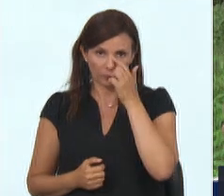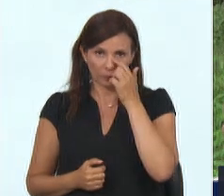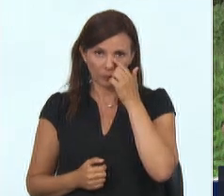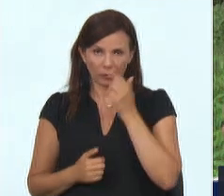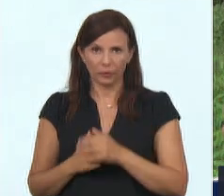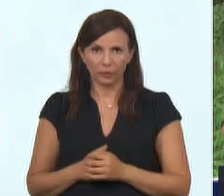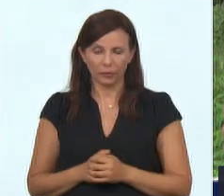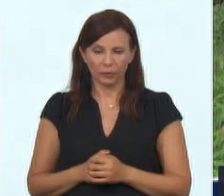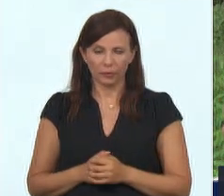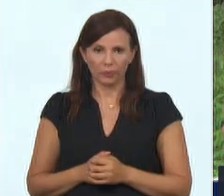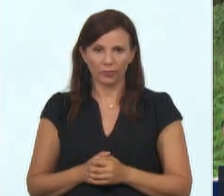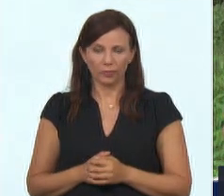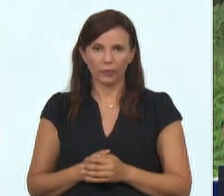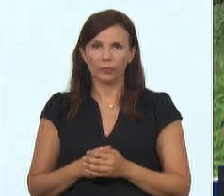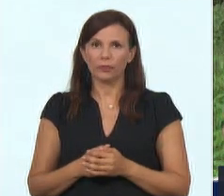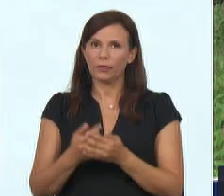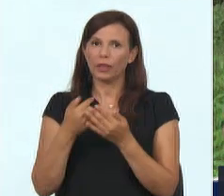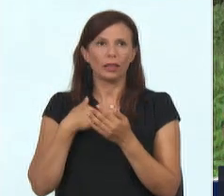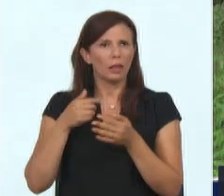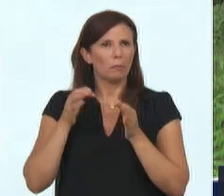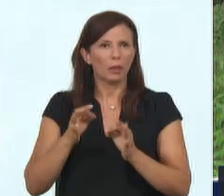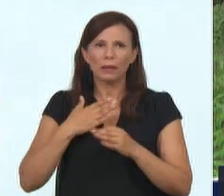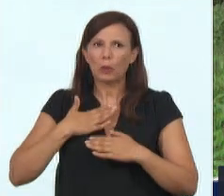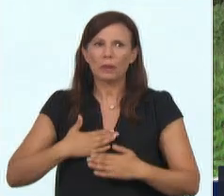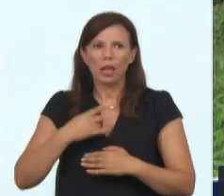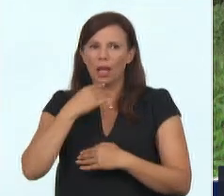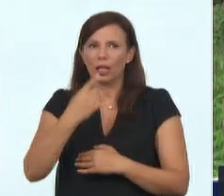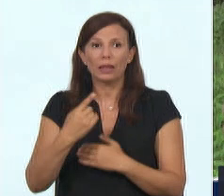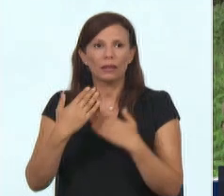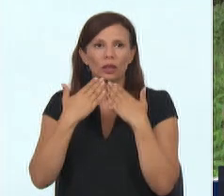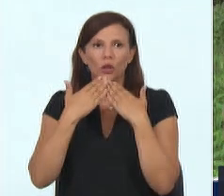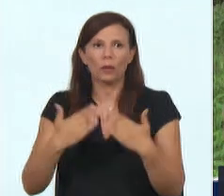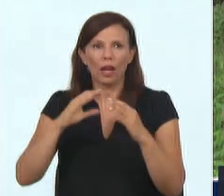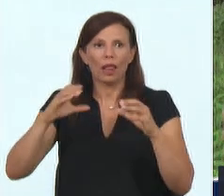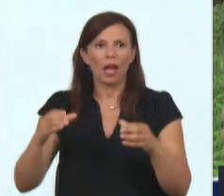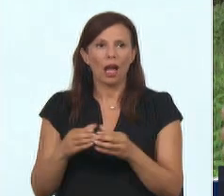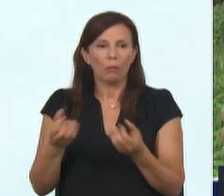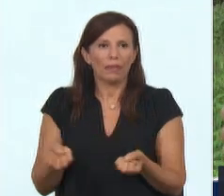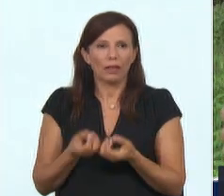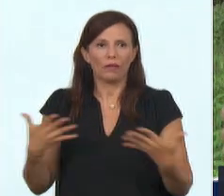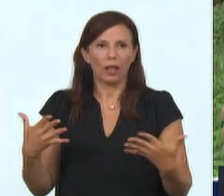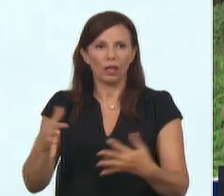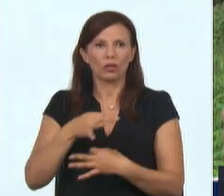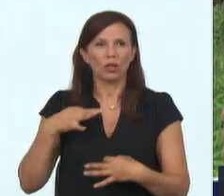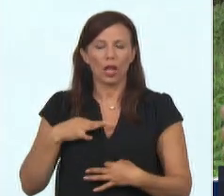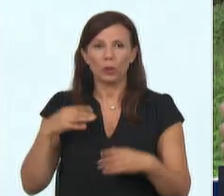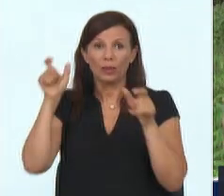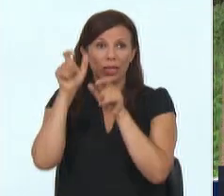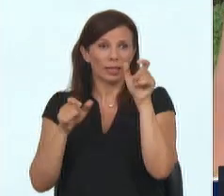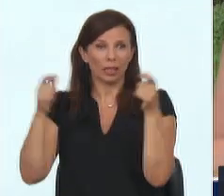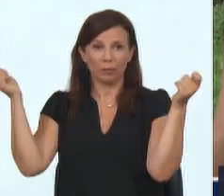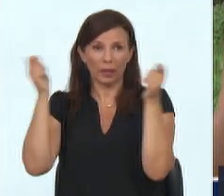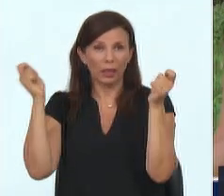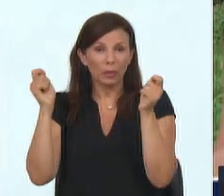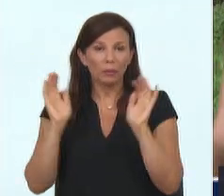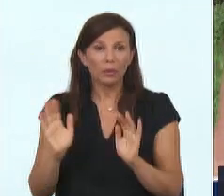אנחנו, קודם כל, אני באמת רוצה להגיד תודה לעם הנפלא שלנו ולכל האזרחים המדהימים